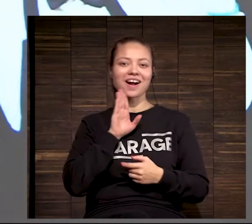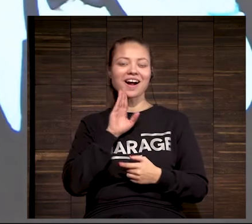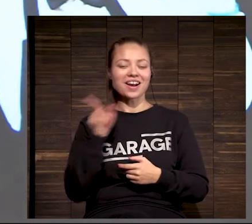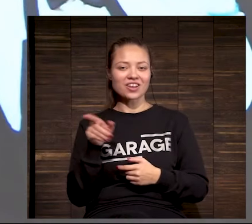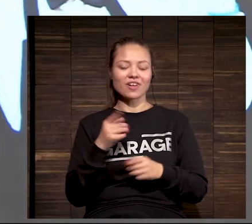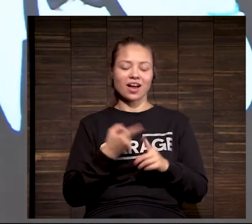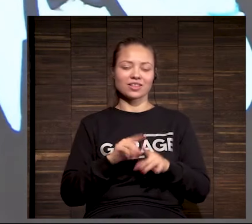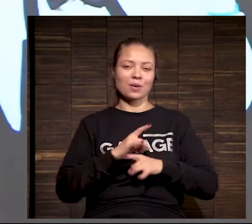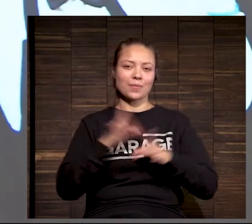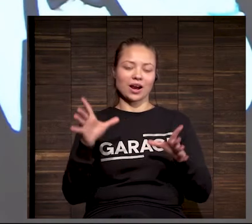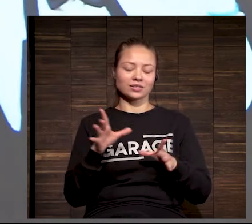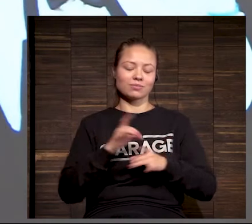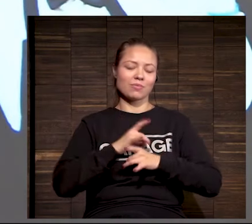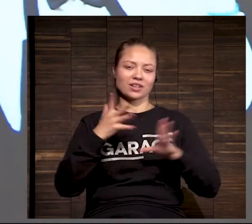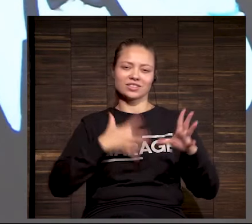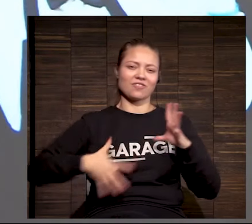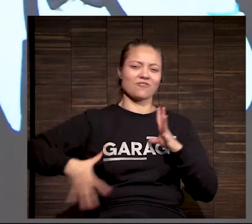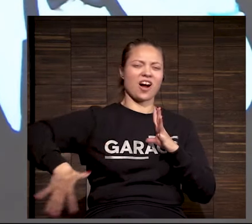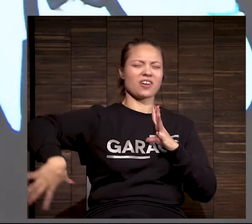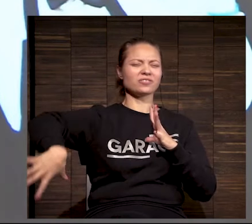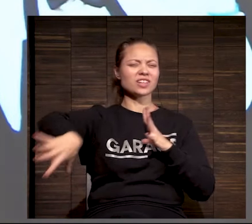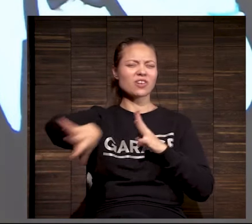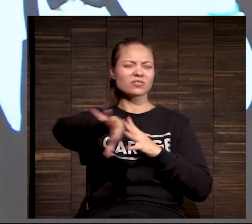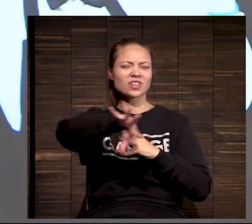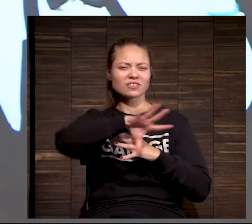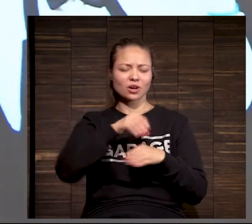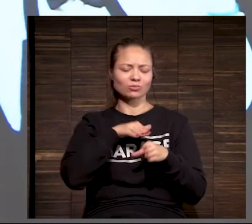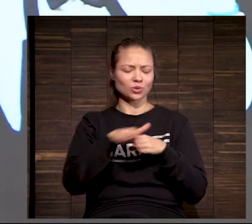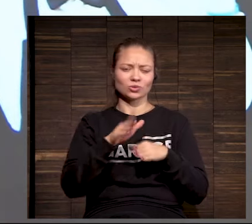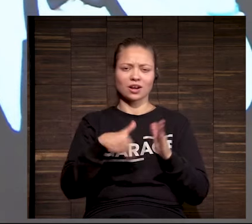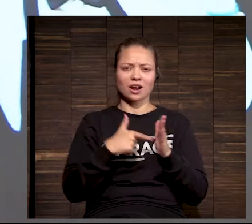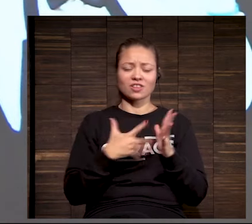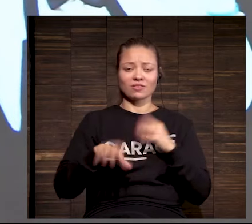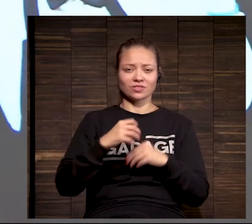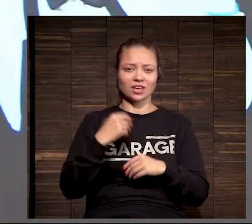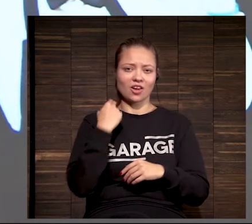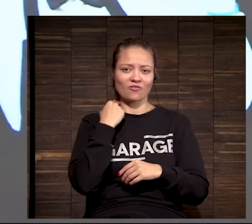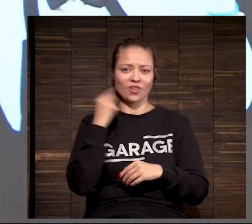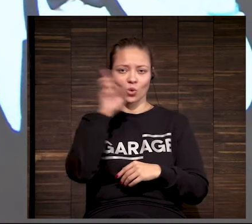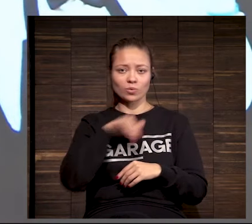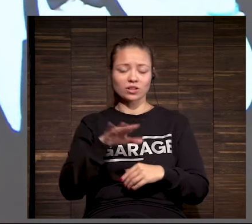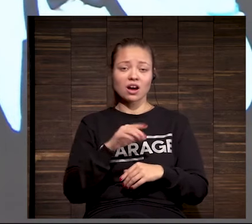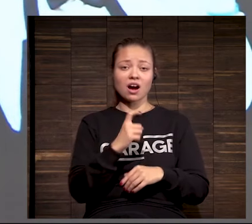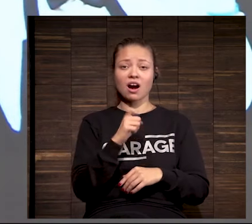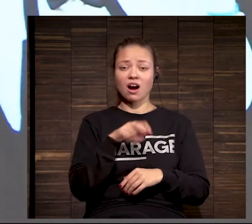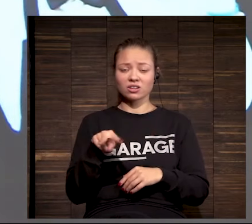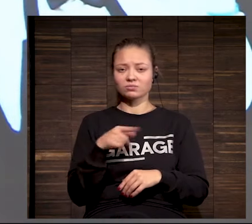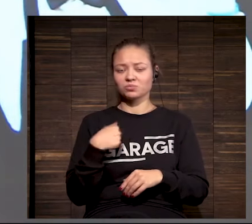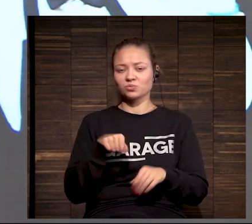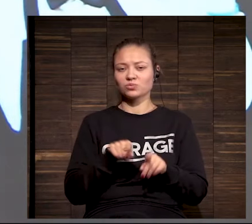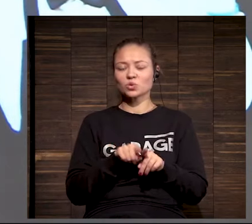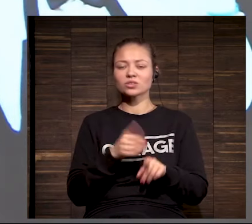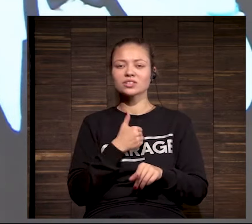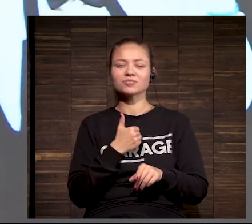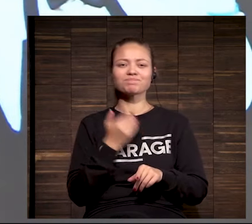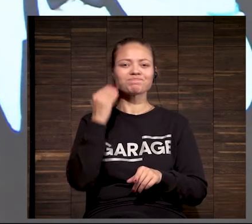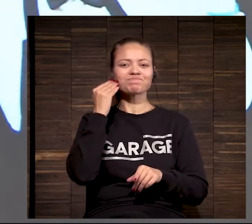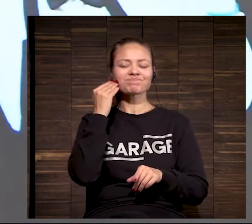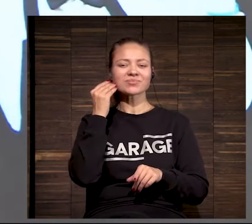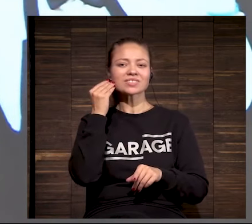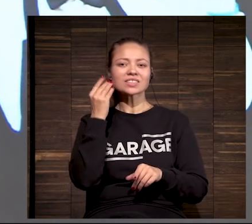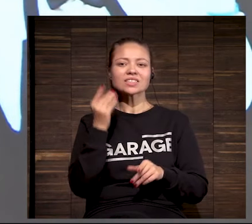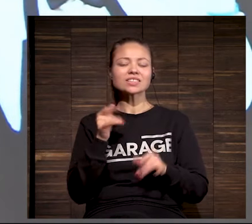этот праздник праздновался во всех во всех абсолютно городах во всей великобритании в highly мы тоже хотели сделать что-то свое